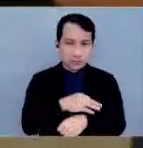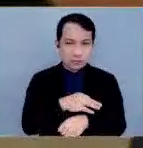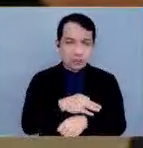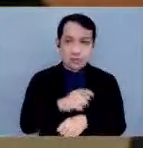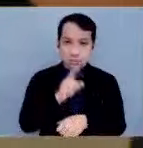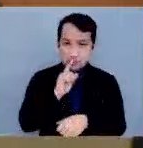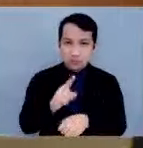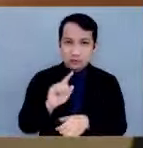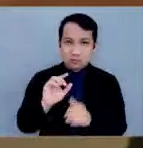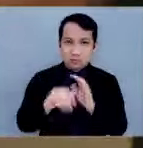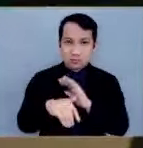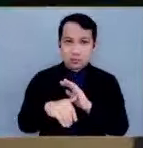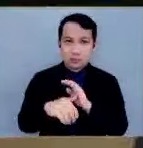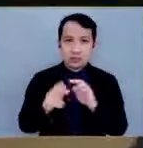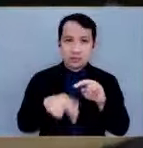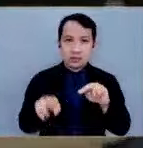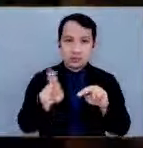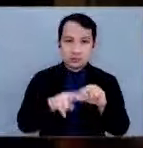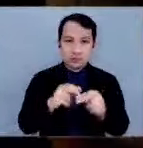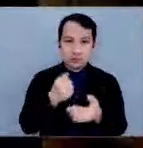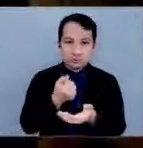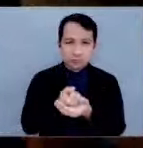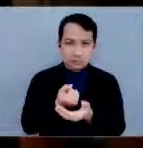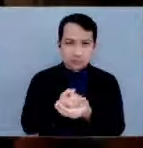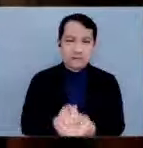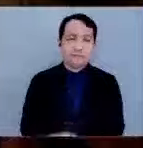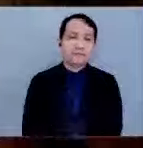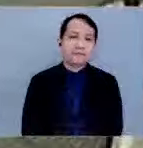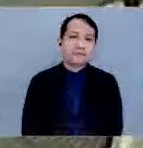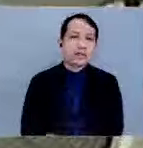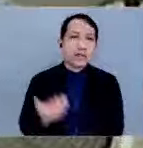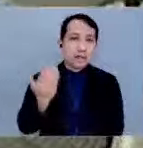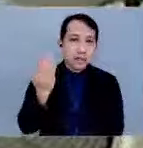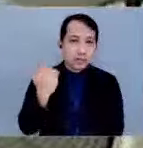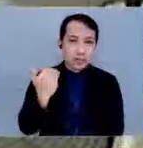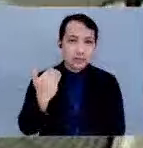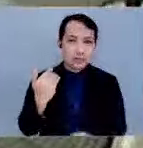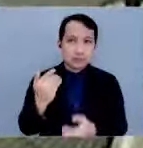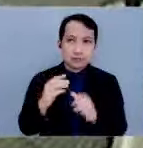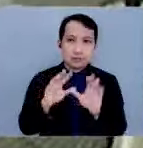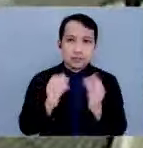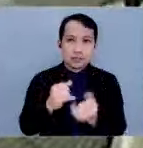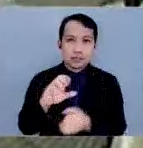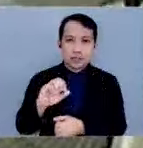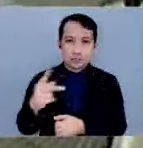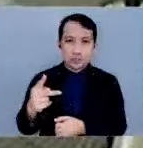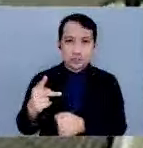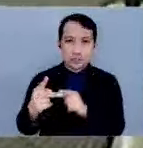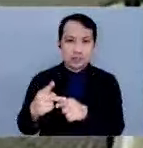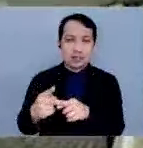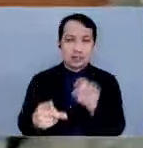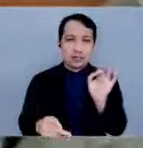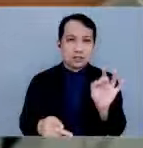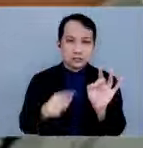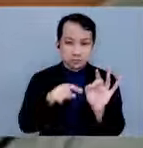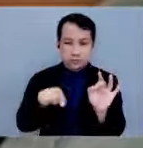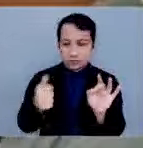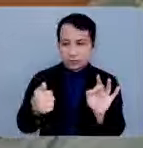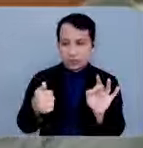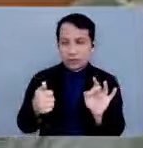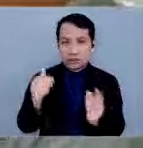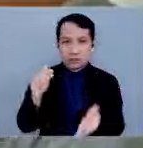COMELEC, madaragdagan ang kanilang honoraria. Noong nakaraang barangay at SK elections, 8 to 10,000 pesos ang bayad sa